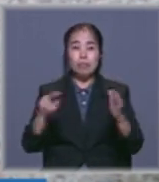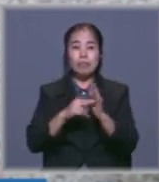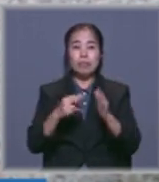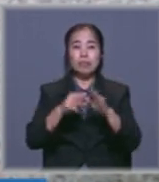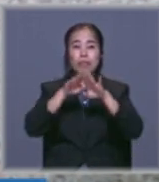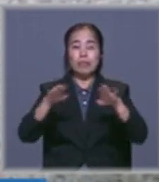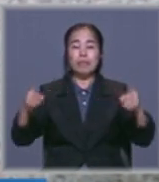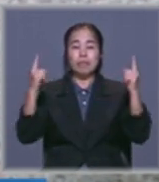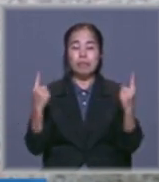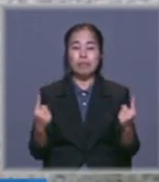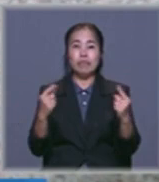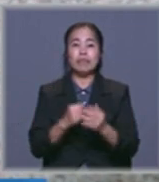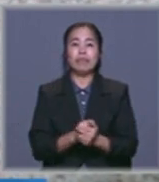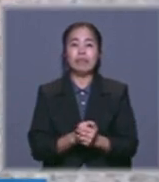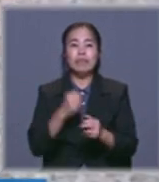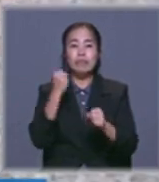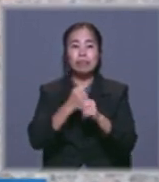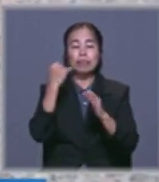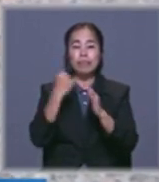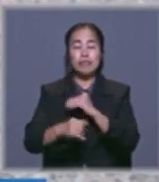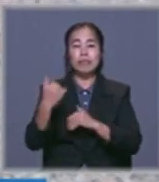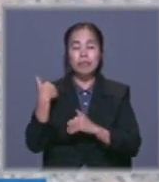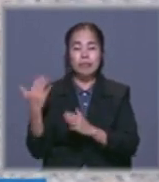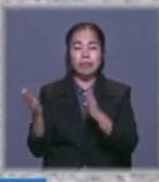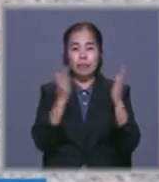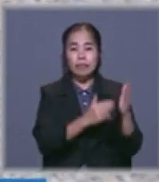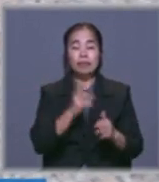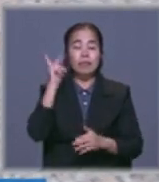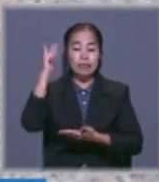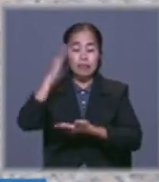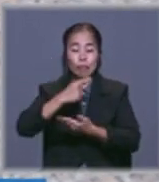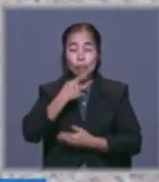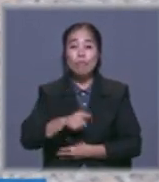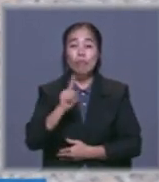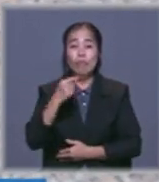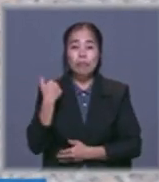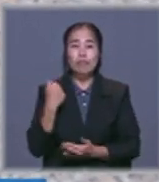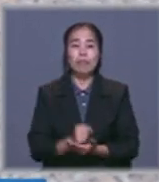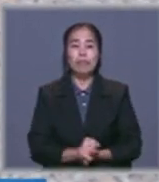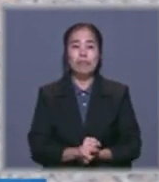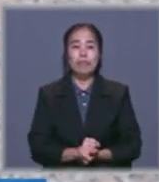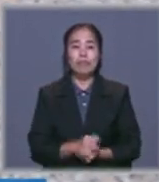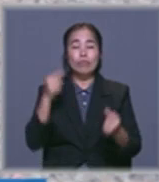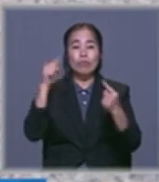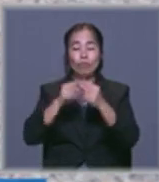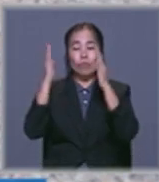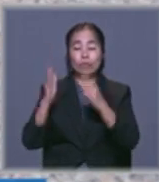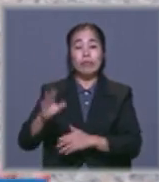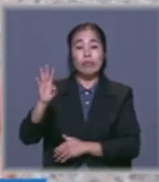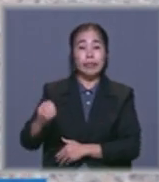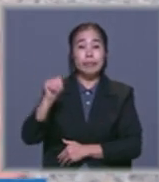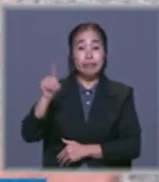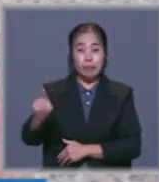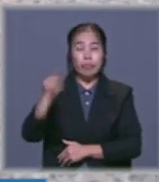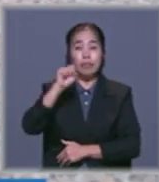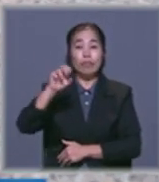ายเท่านั้นนะครับที่ถูกตัดสิทธิ์ในเอกสารข่าวสำนักงานเนี่ยท่านบอกไว้ว่านะกรณี41รายนะครับ